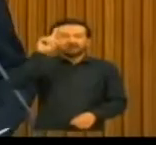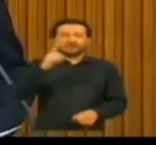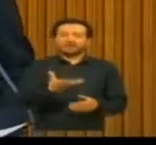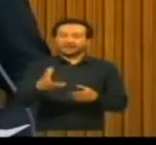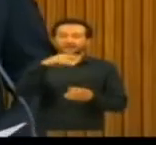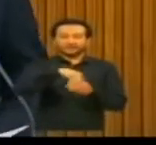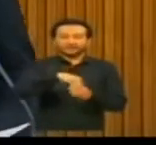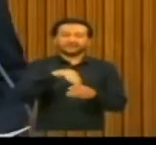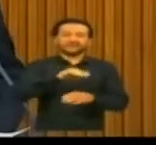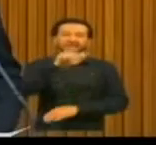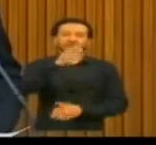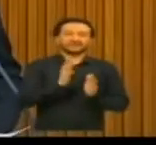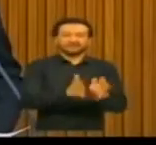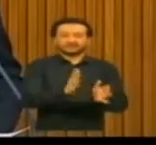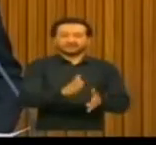inançlarıyla yaşarlar.